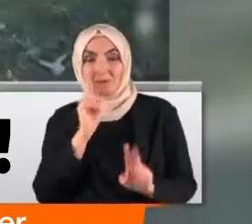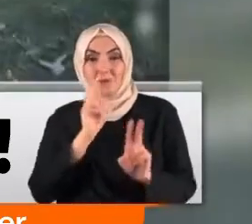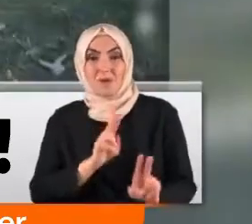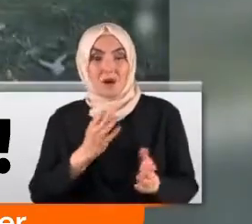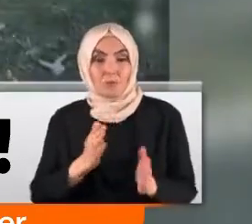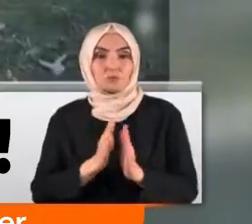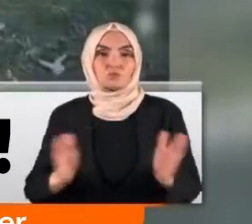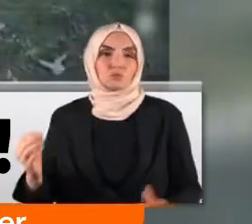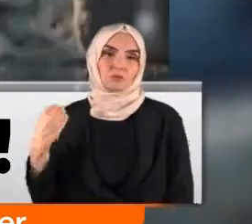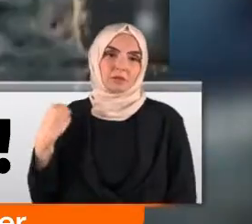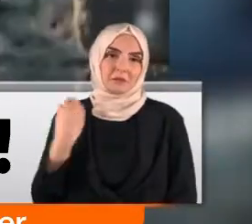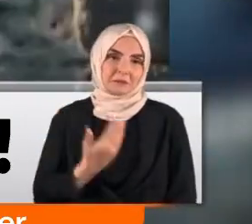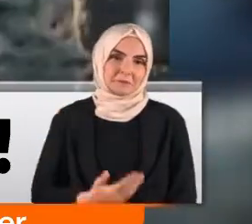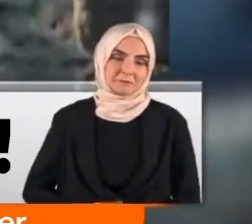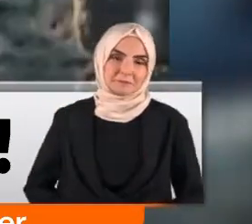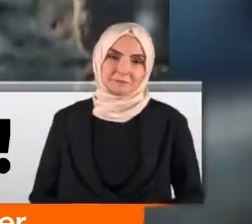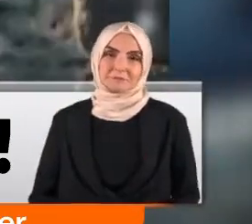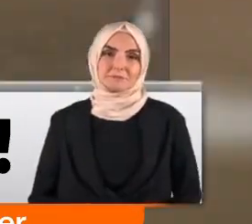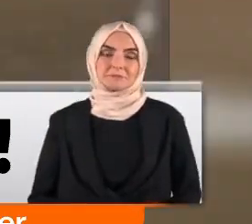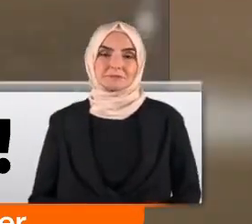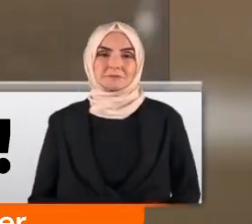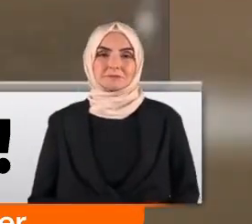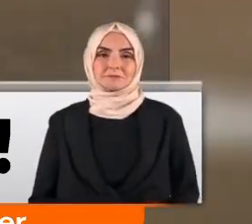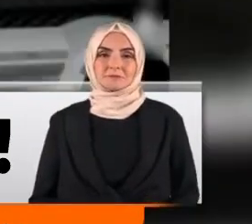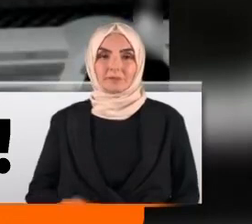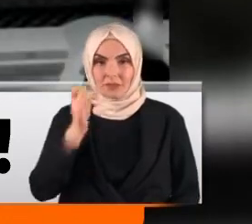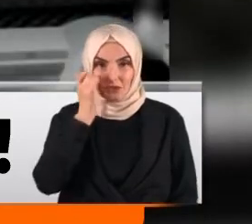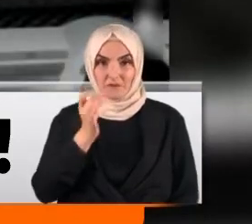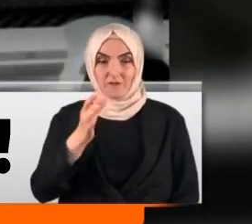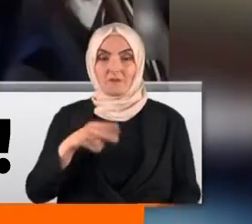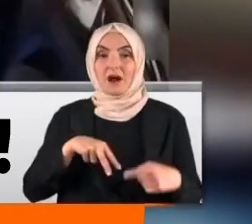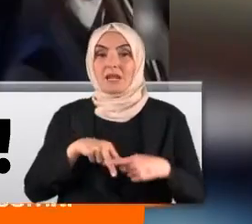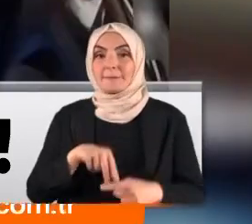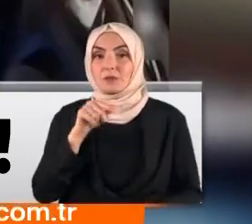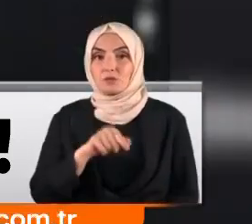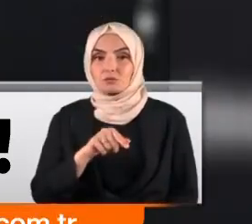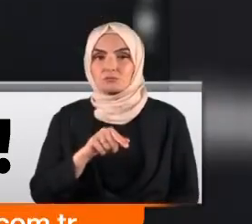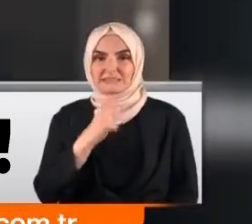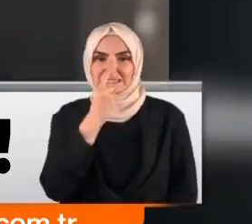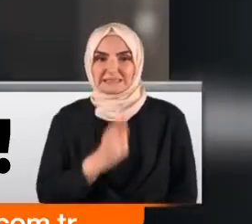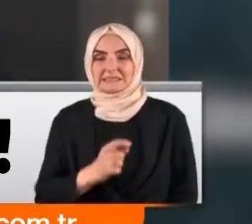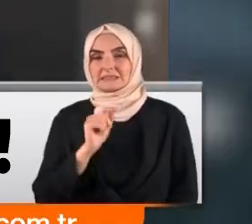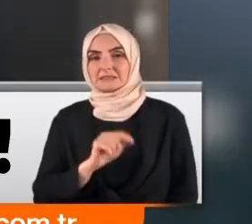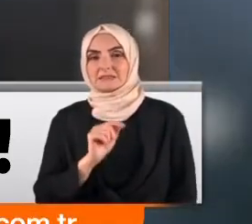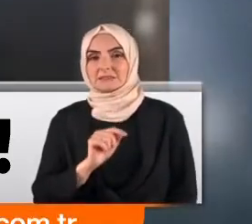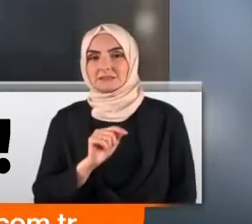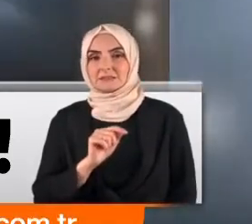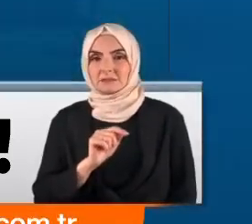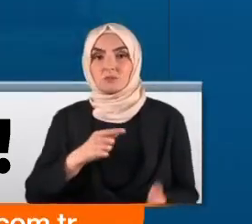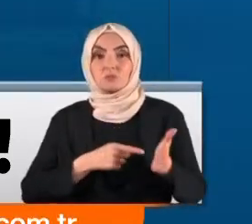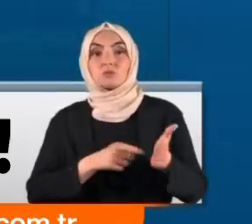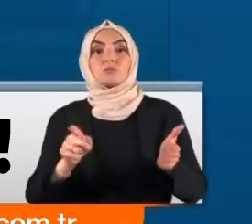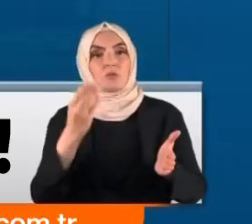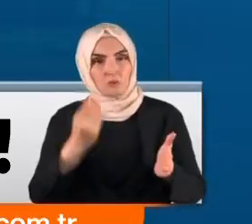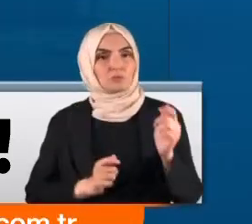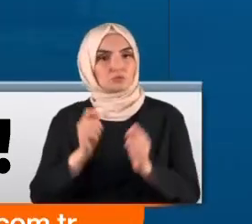The toughness of transparent aluminum. Şeffaf alüminyum sert yapısı sayesinde kurşun geçirmez olarak kullanılabiliyor.